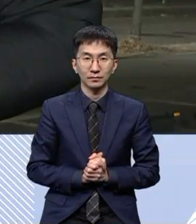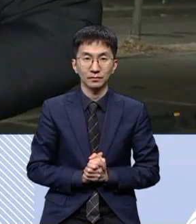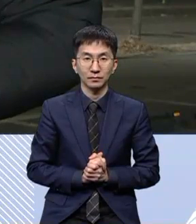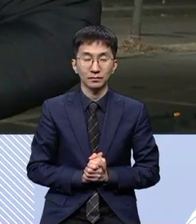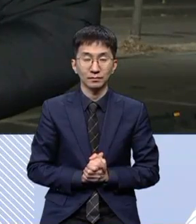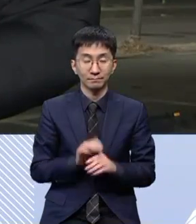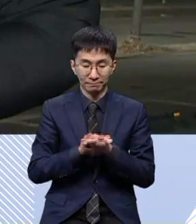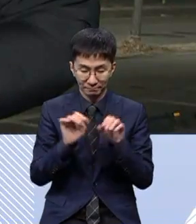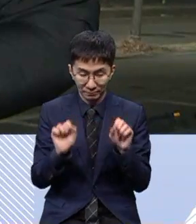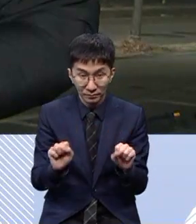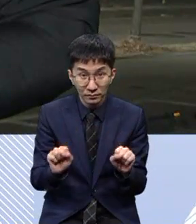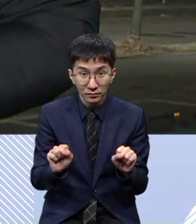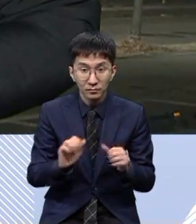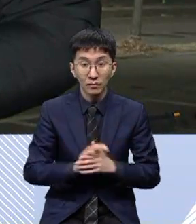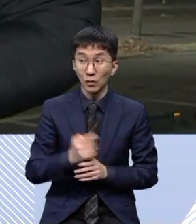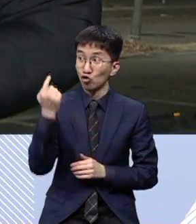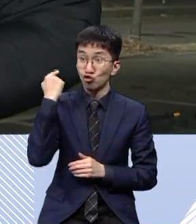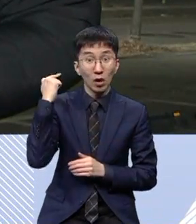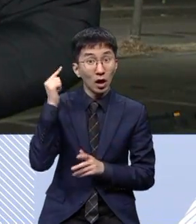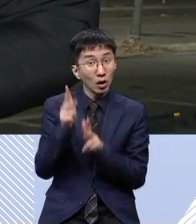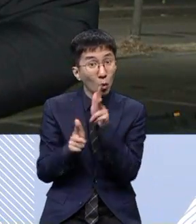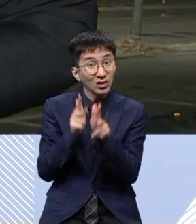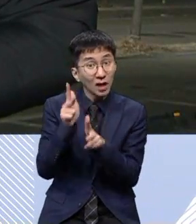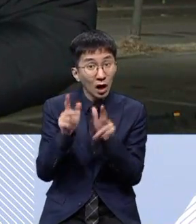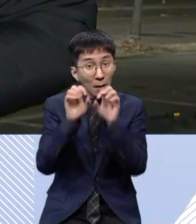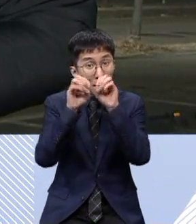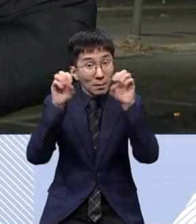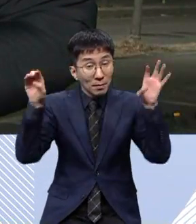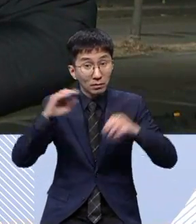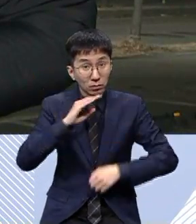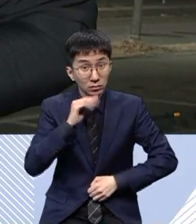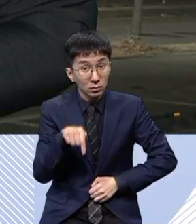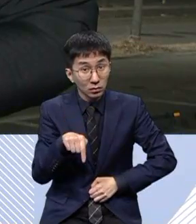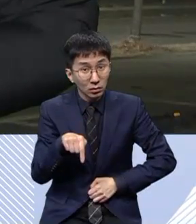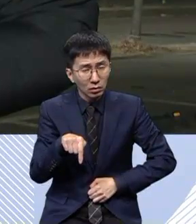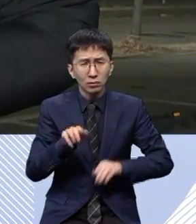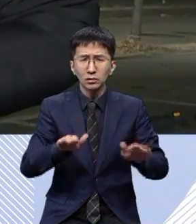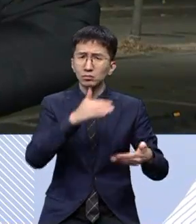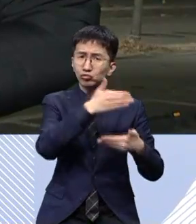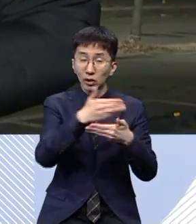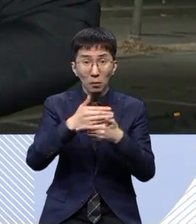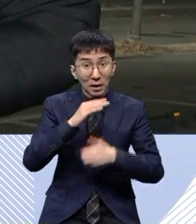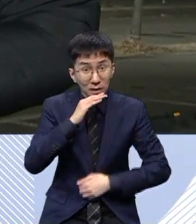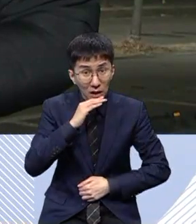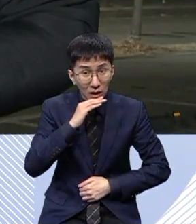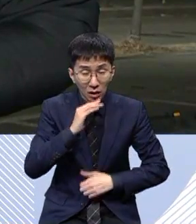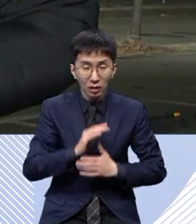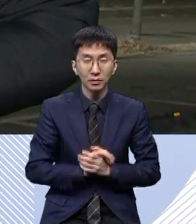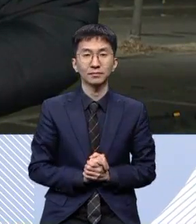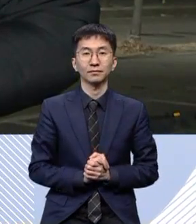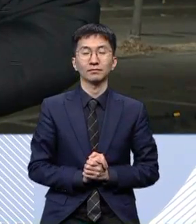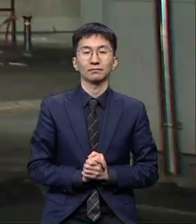한소희 기자, 한 기자 뒤쪽으로 불 켜진 창문이 보이기도 하는데 일단 지금 그 공장 시설은 다 문을 닫은 건가요?